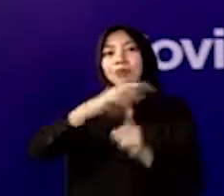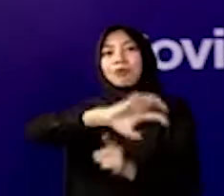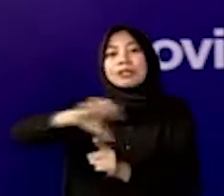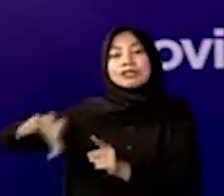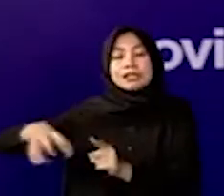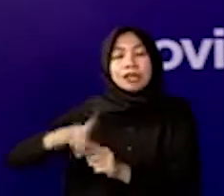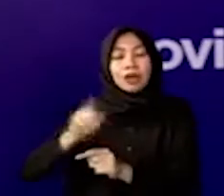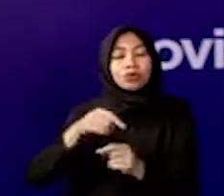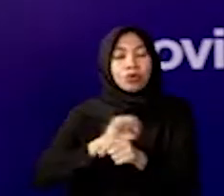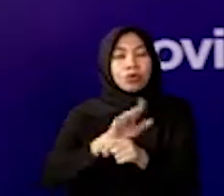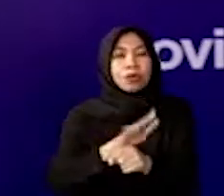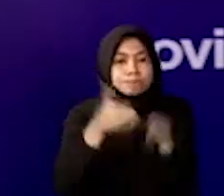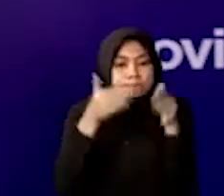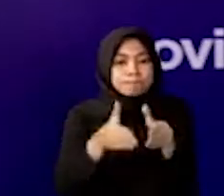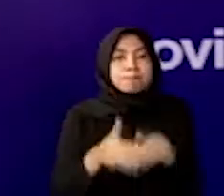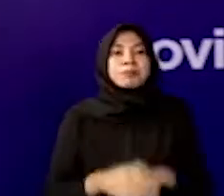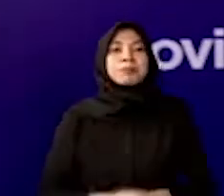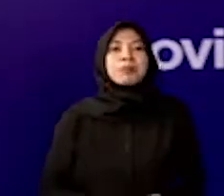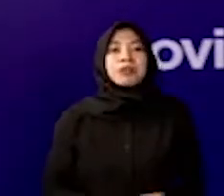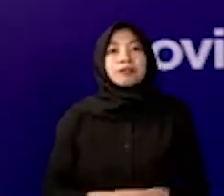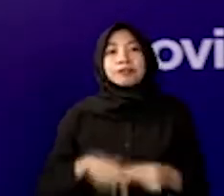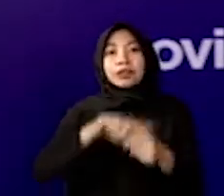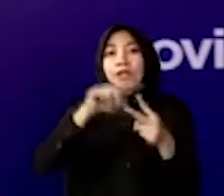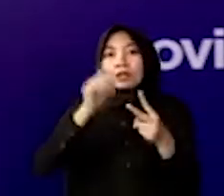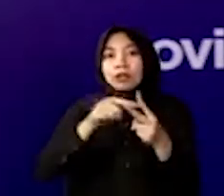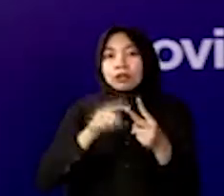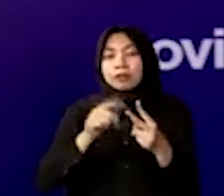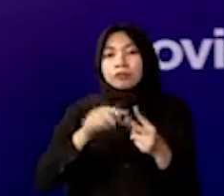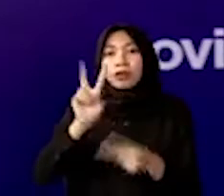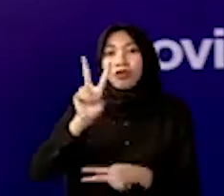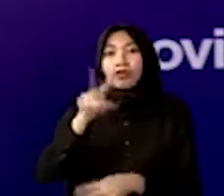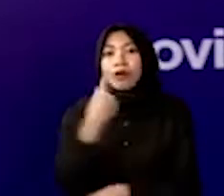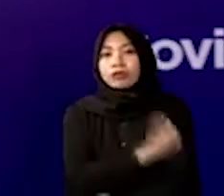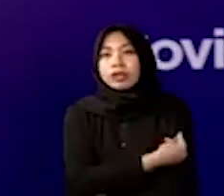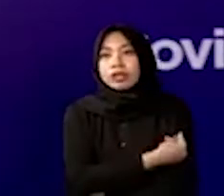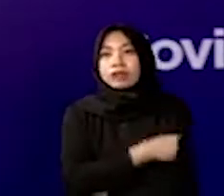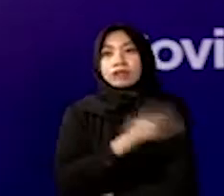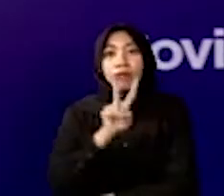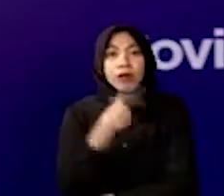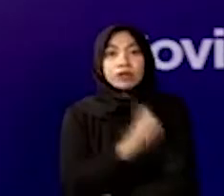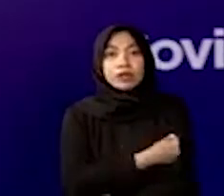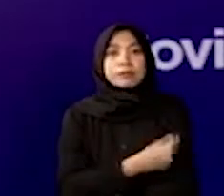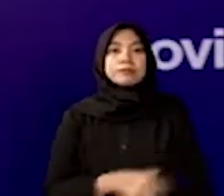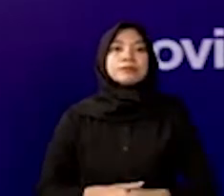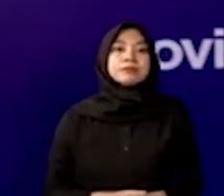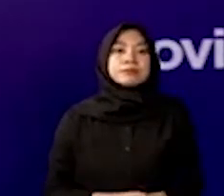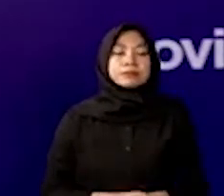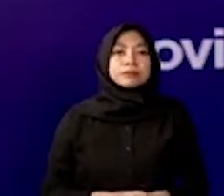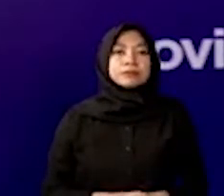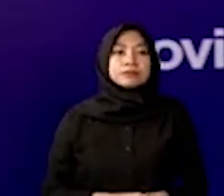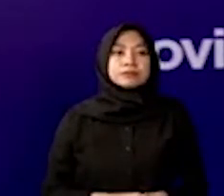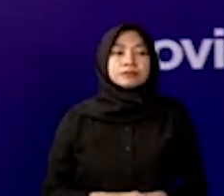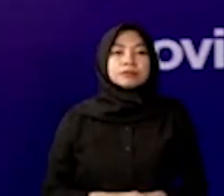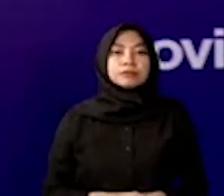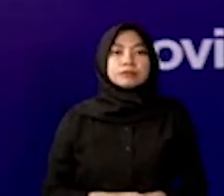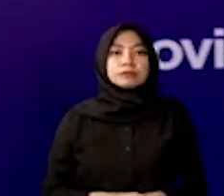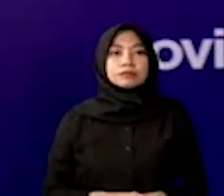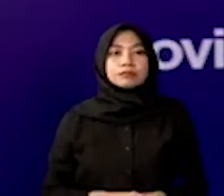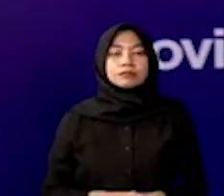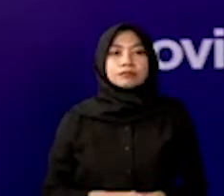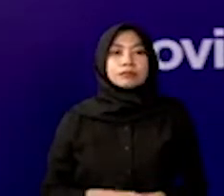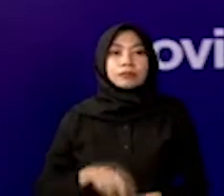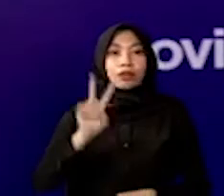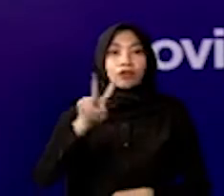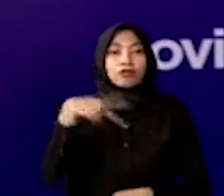eh arahan pengadaan vaksin jadi pengadaan vaksin eh sampai dengan November